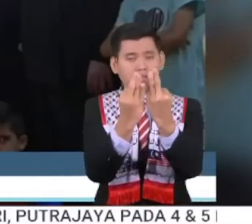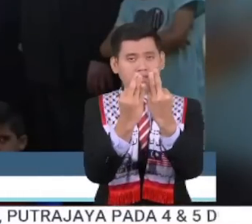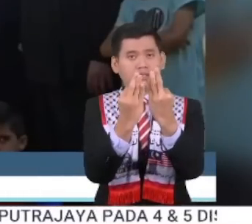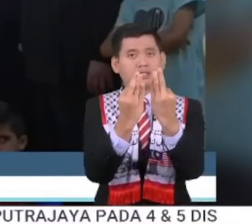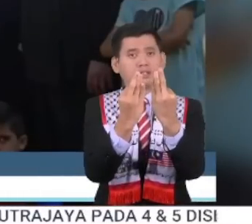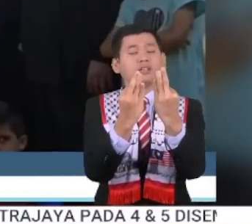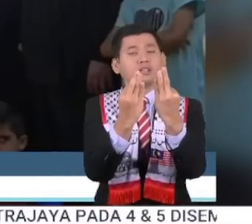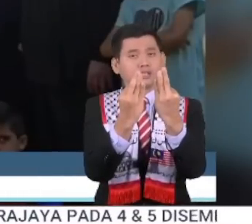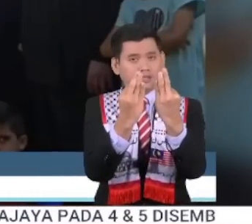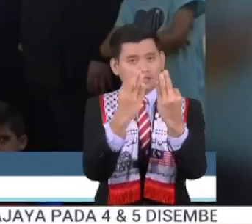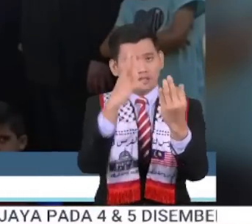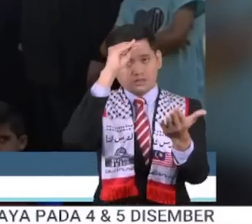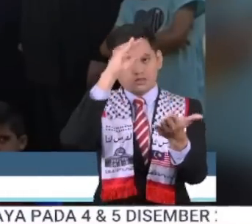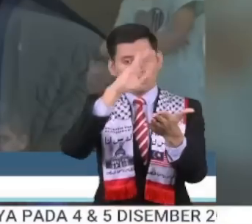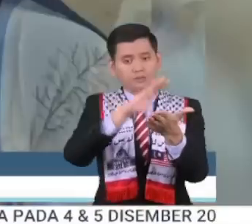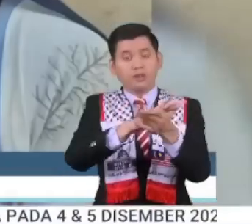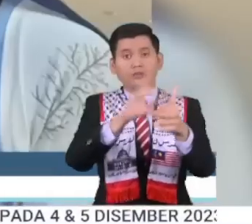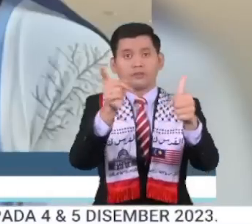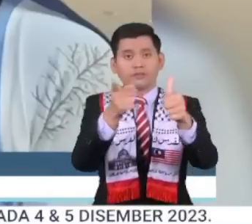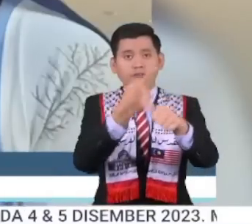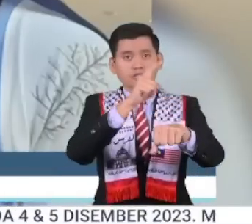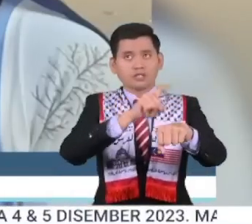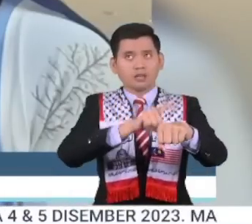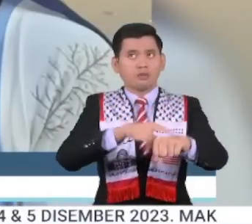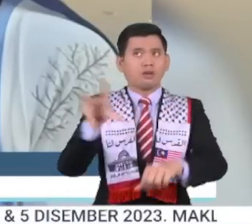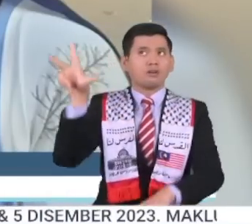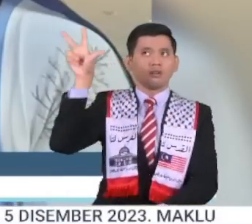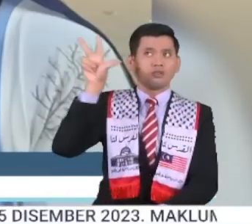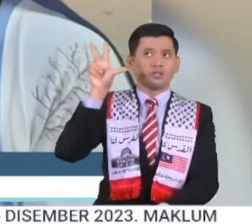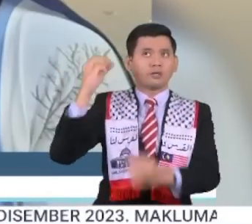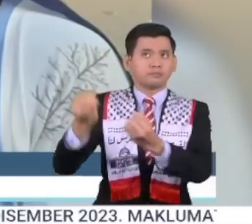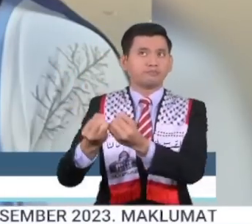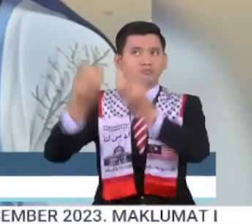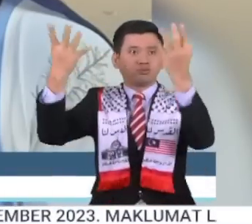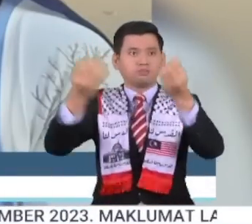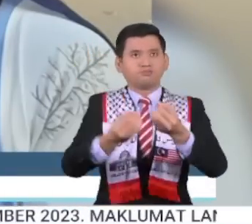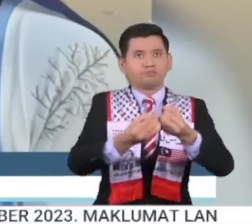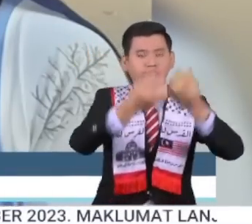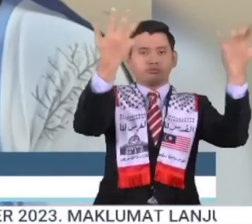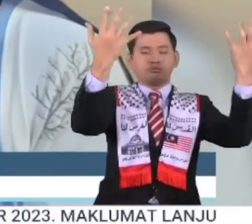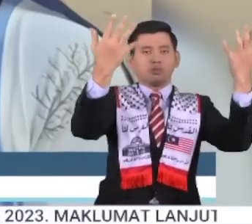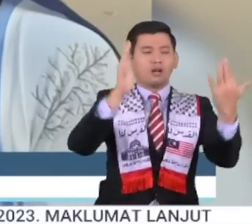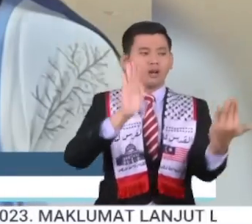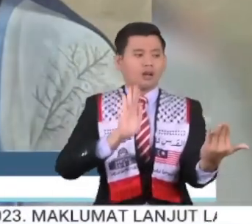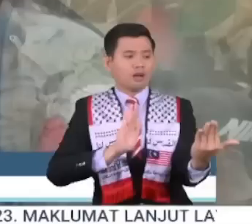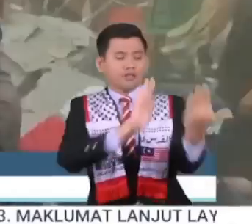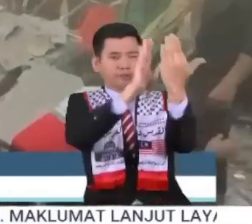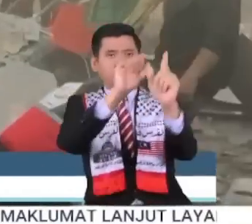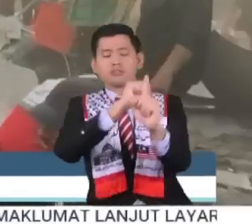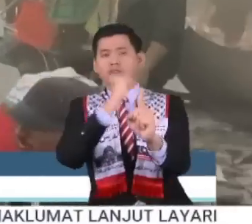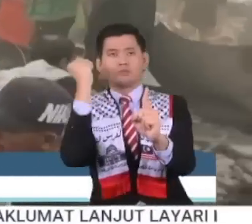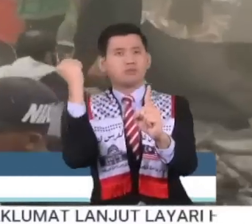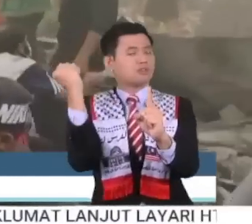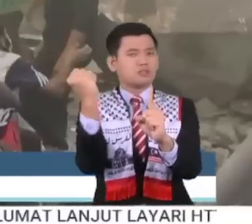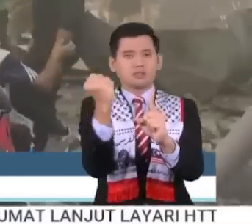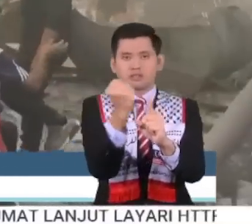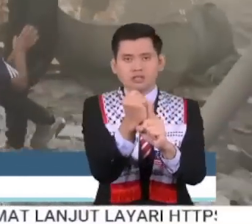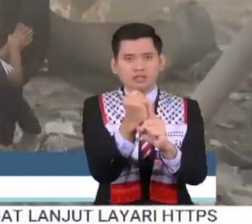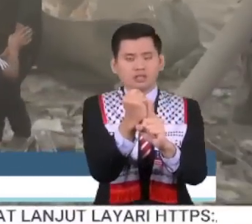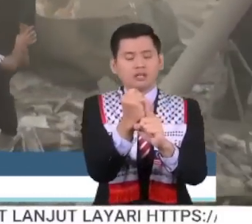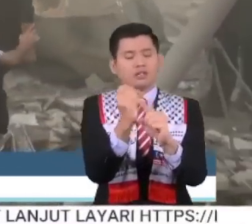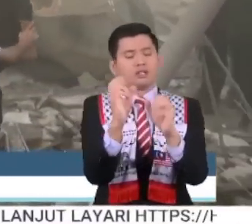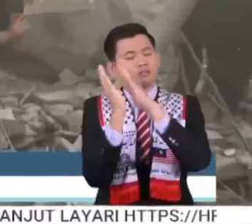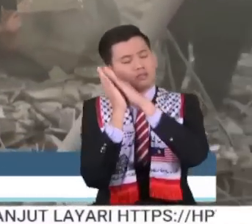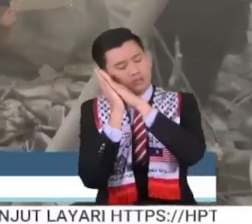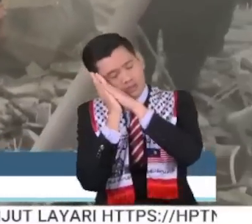Ain Harun pertama kali mendengar bunyi bedilan bom. Malah, Berhadapan situasi sedemikian, tanpa tidur